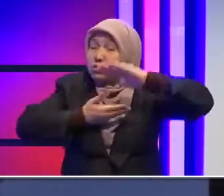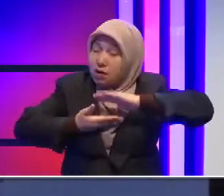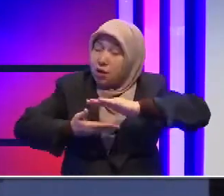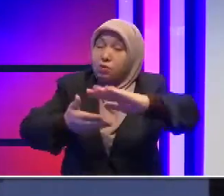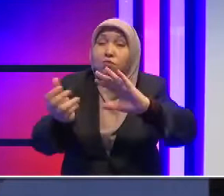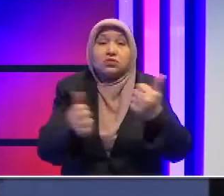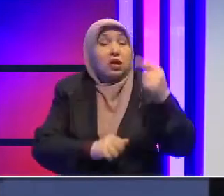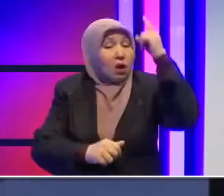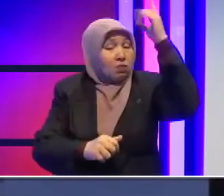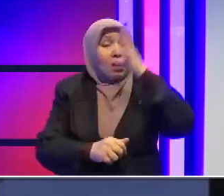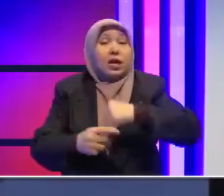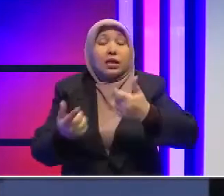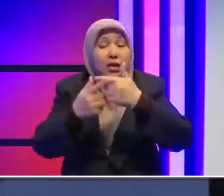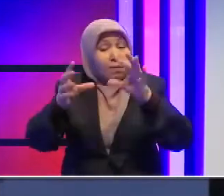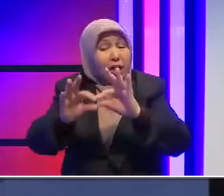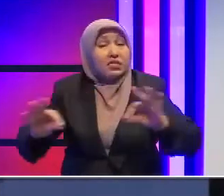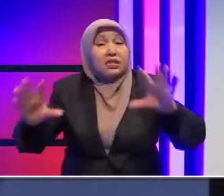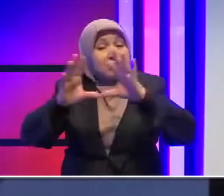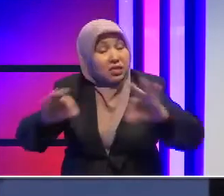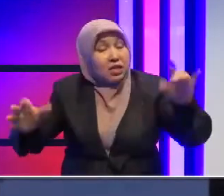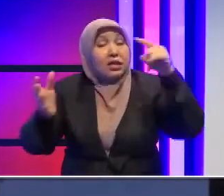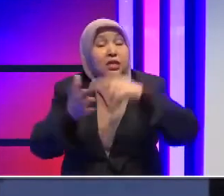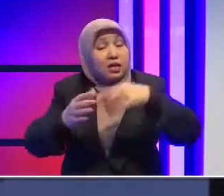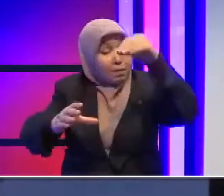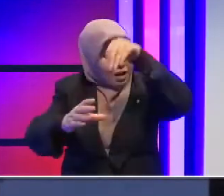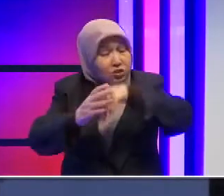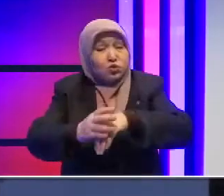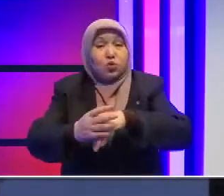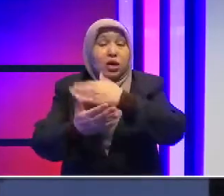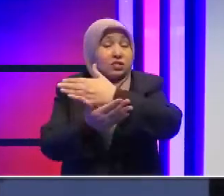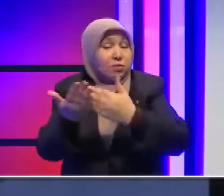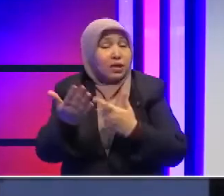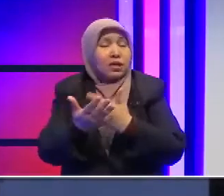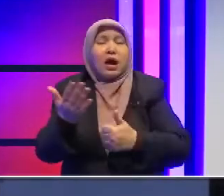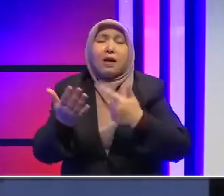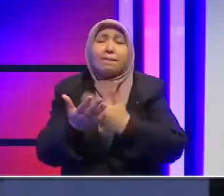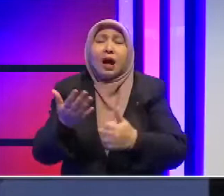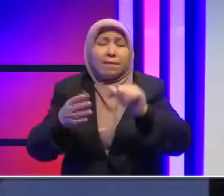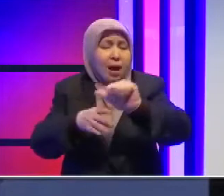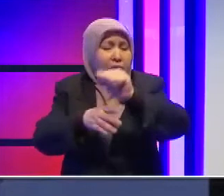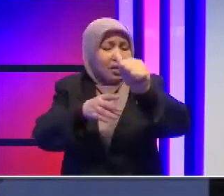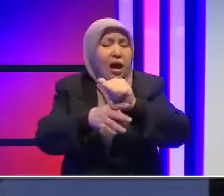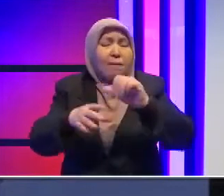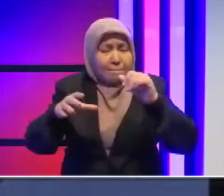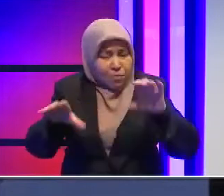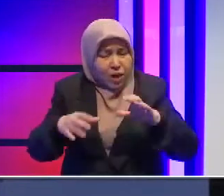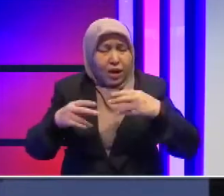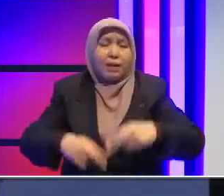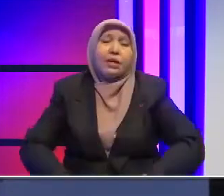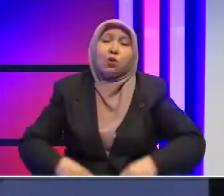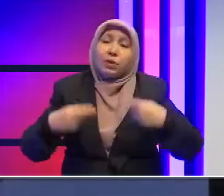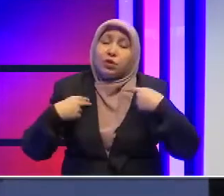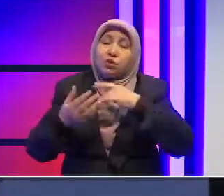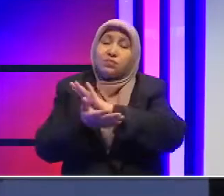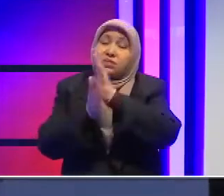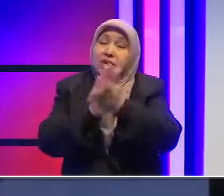Allah, dan daripada sirahnya inilah dimasukkan sebahagian daripada ritual apa yang berlaku dalam kehidupannya itu sebagai salah